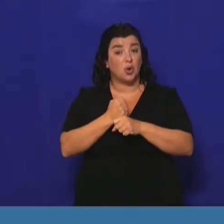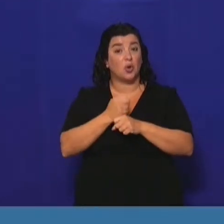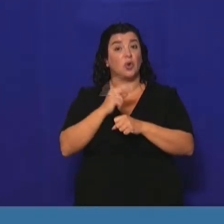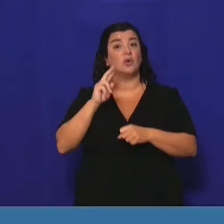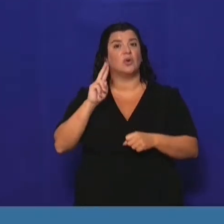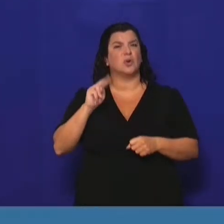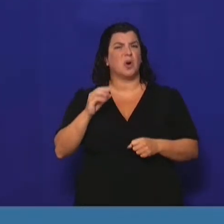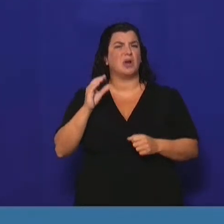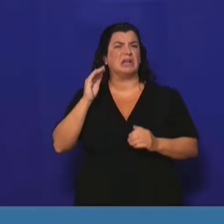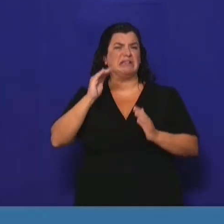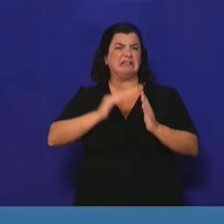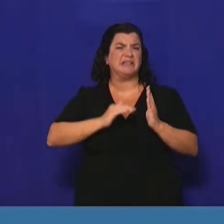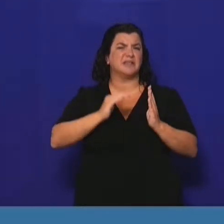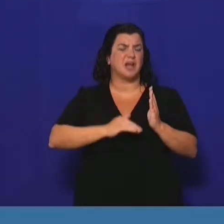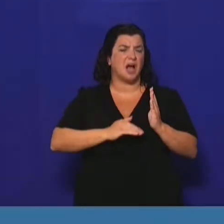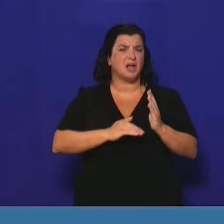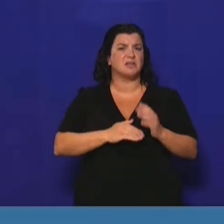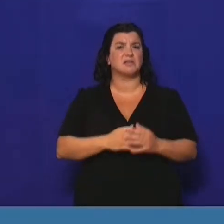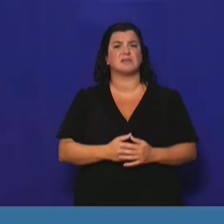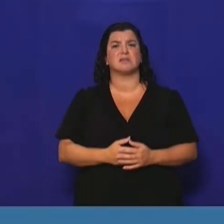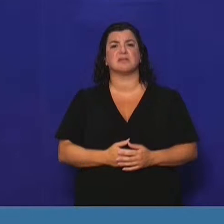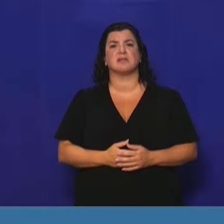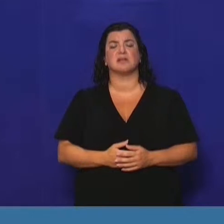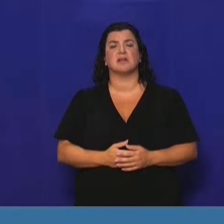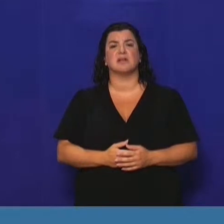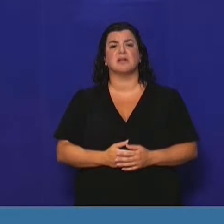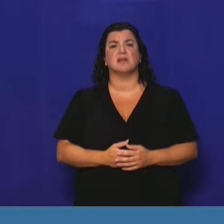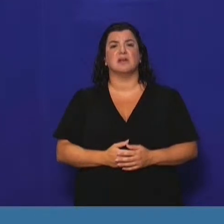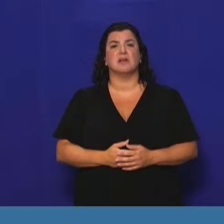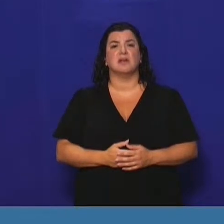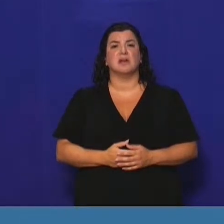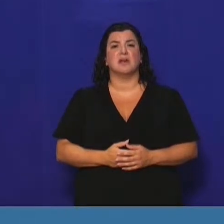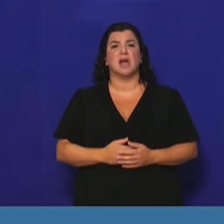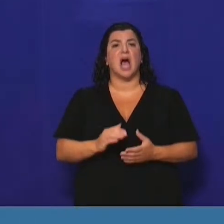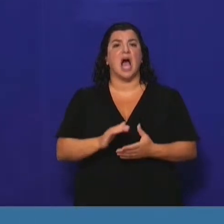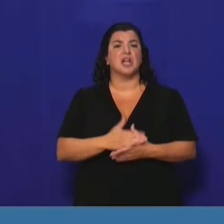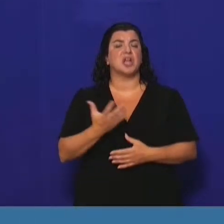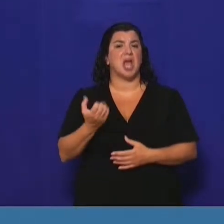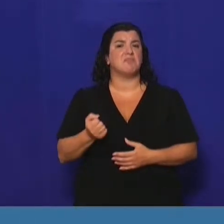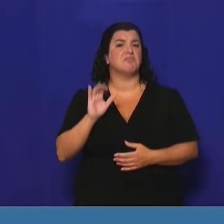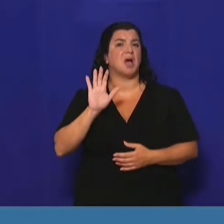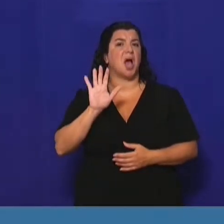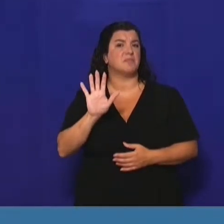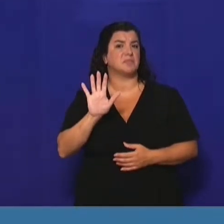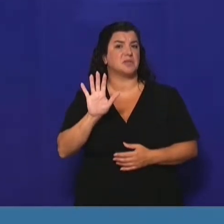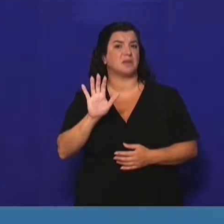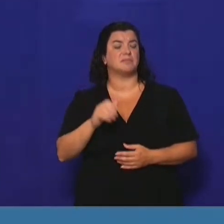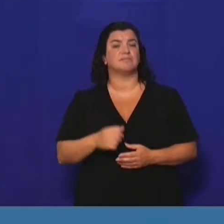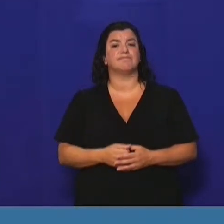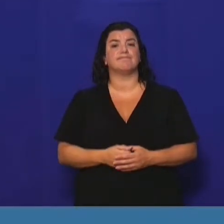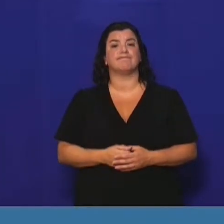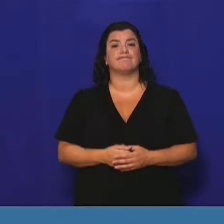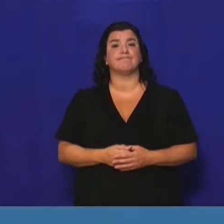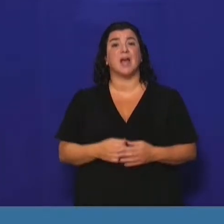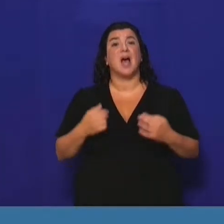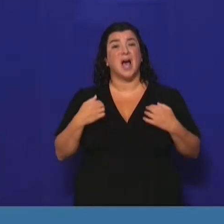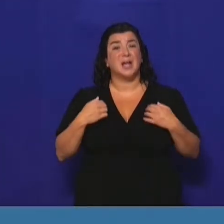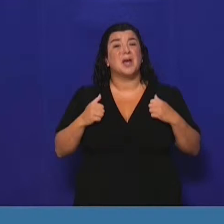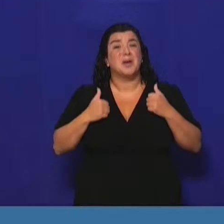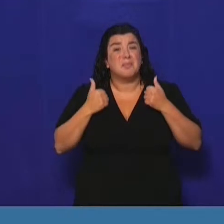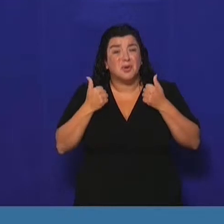inqas każijiet li huma linked ma' clusters tal-workplace, infatti kellna 5 li nawguraw importanti ħafna